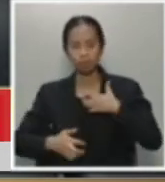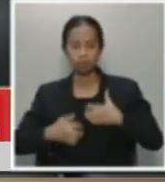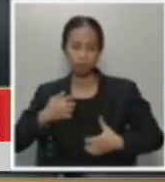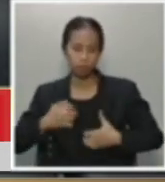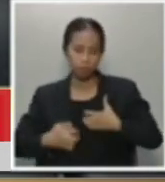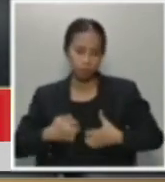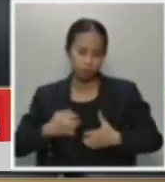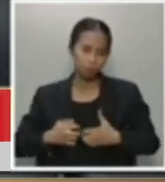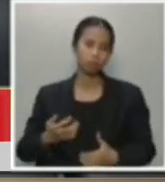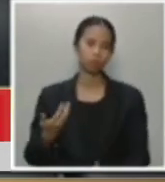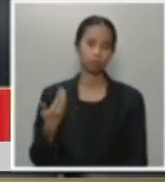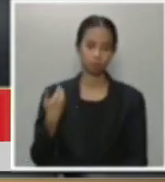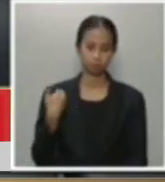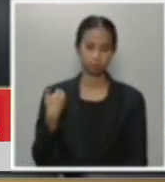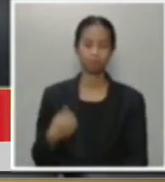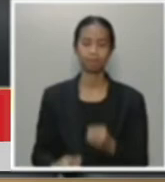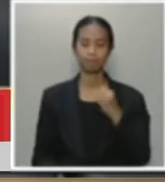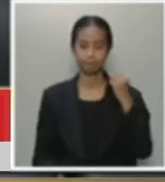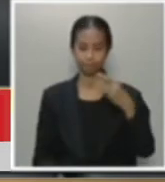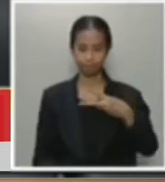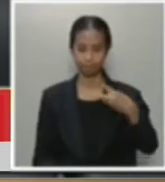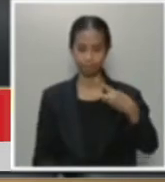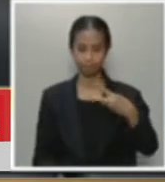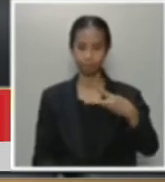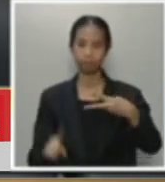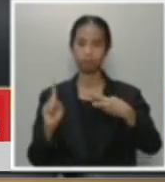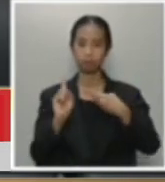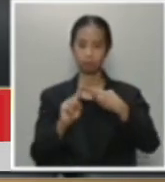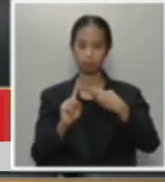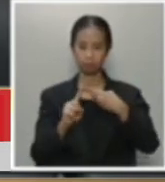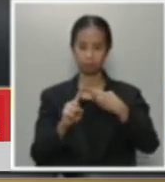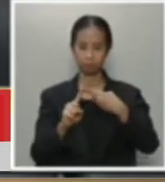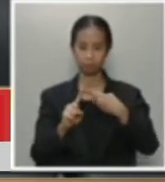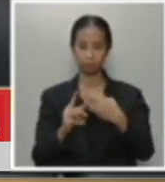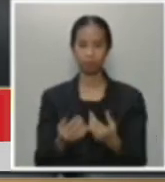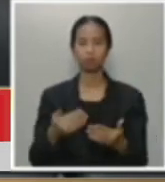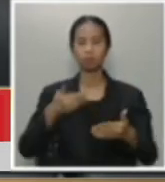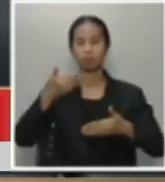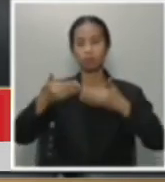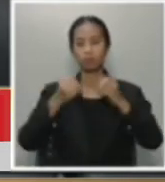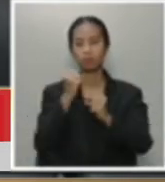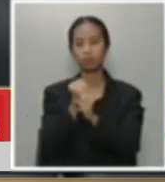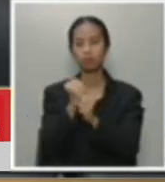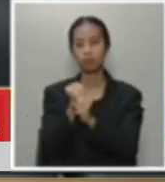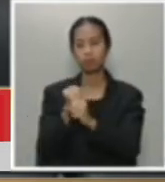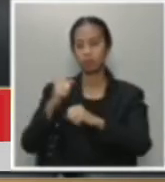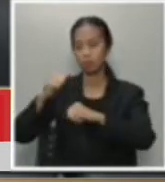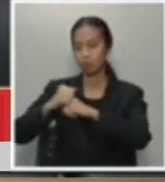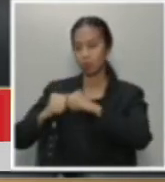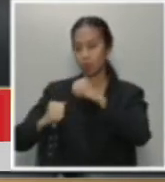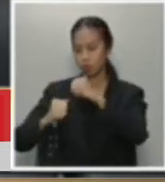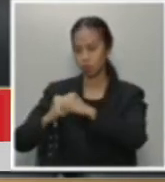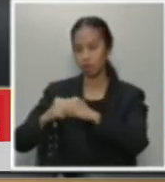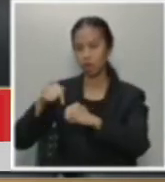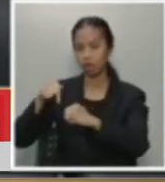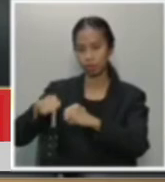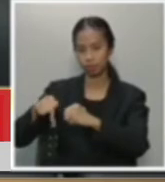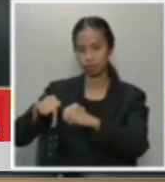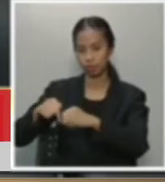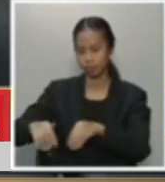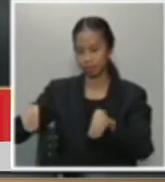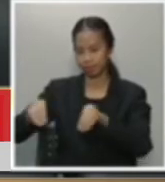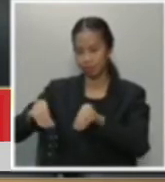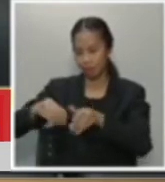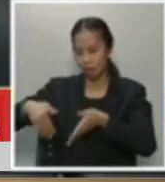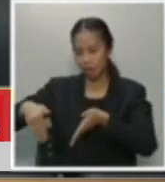ในพื้นที่หารือด้วยกัน2เรื่องค่ะเรื่องแรกกิจกรรมก่อสร้างลานนาคาเบิกฟ้าริมฝั่งแม่น้ำโข